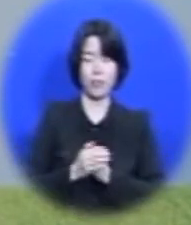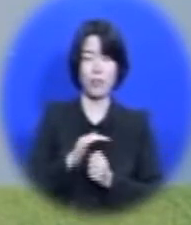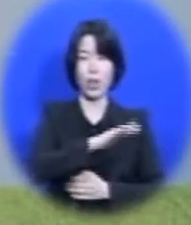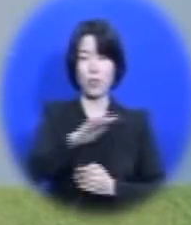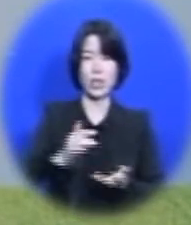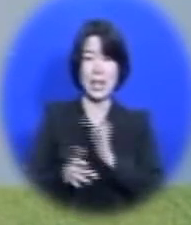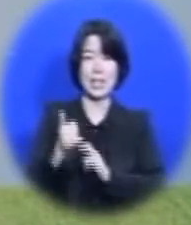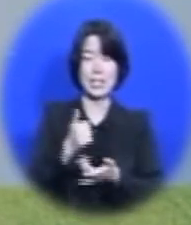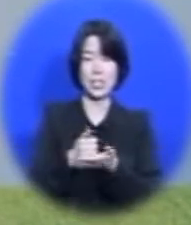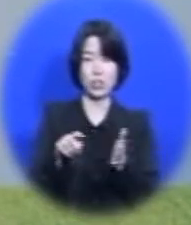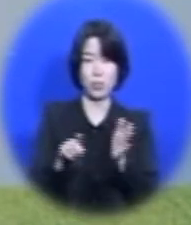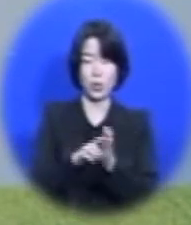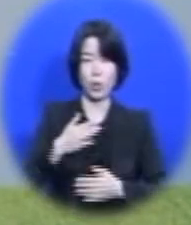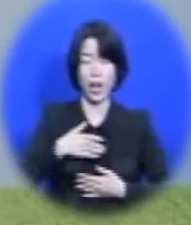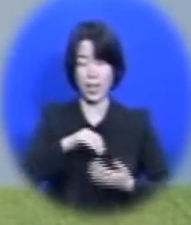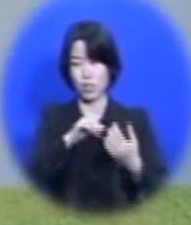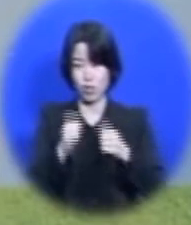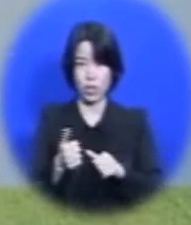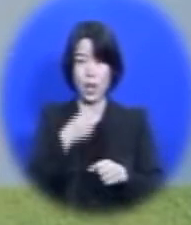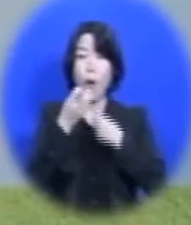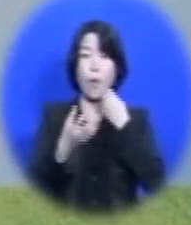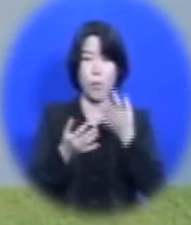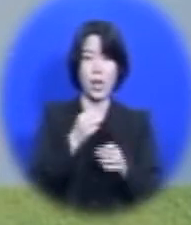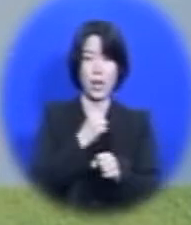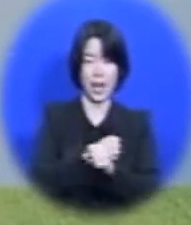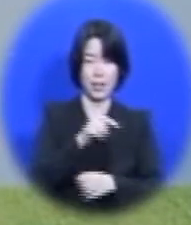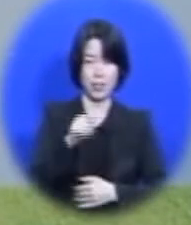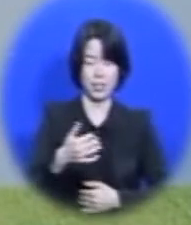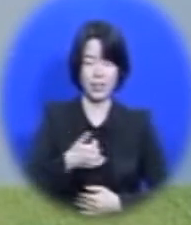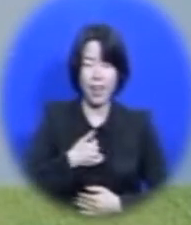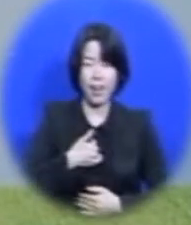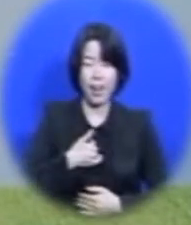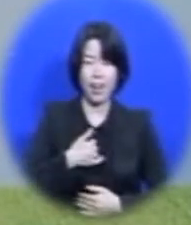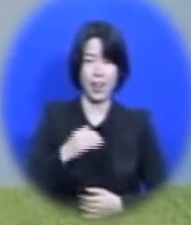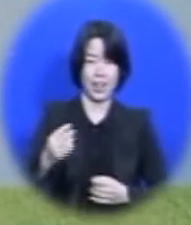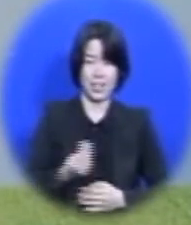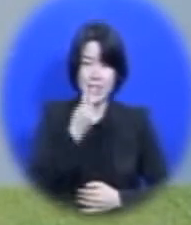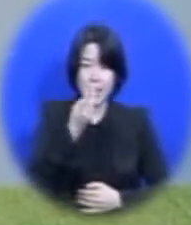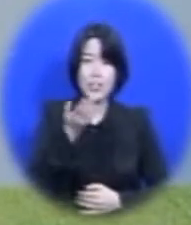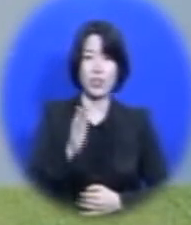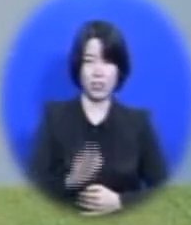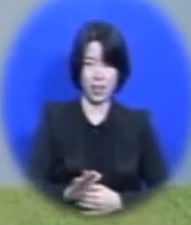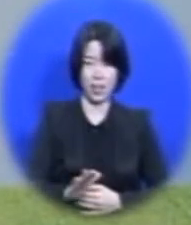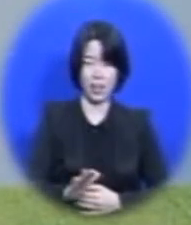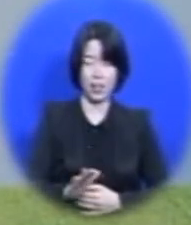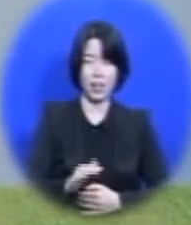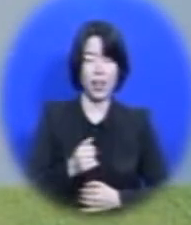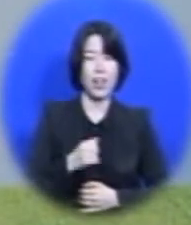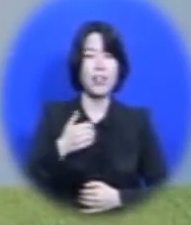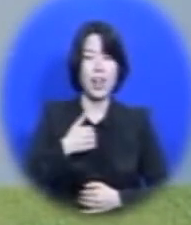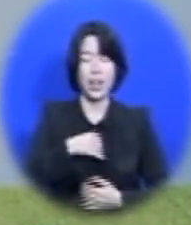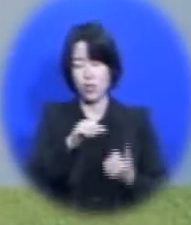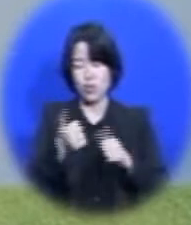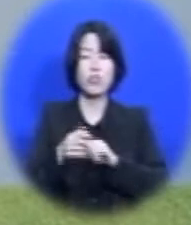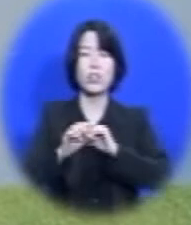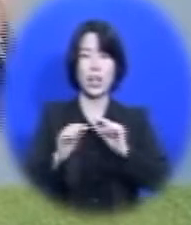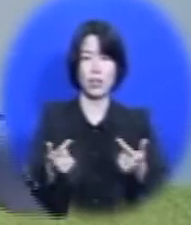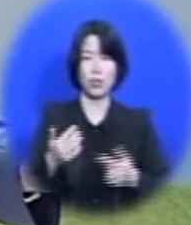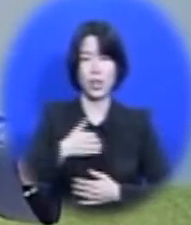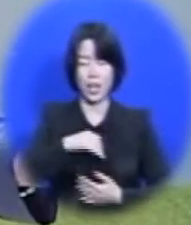믿고 나는 죽었다고 고백하는 것은 내가 살았었는데 죽은 게 아니고